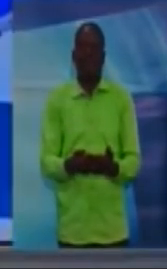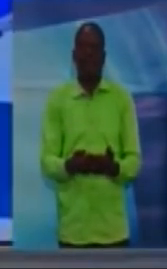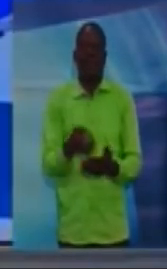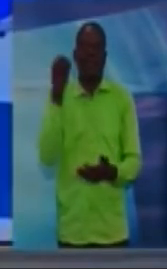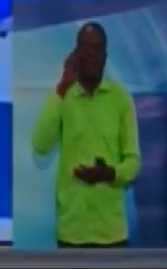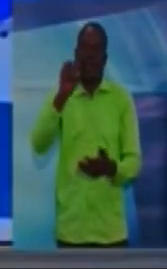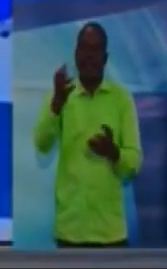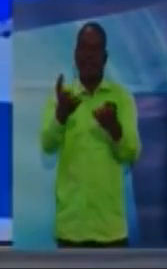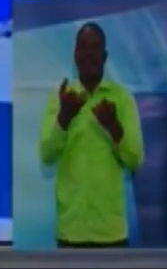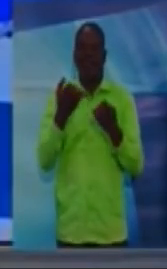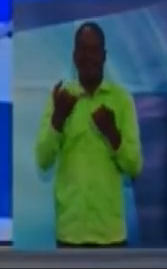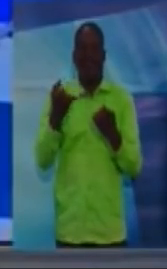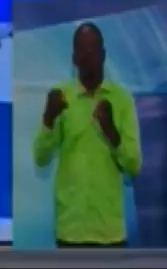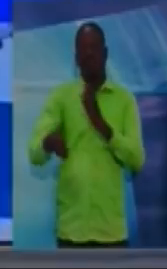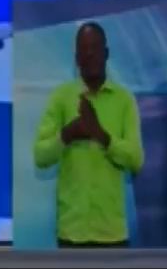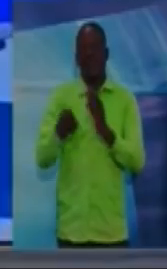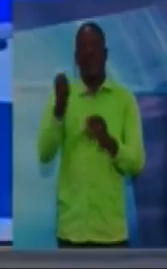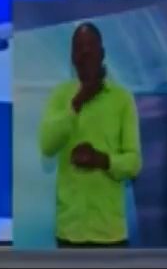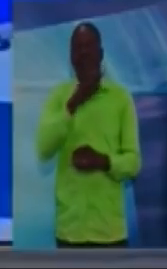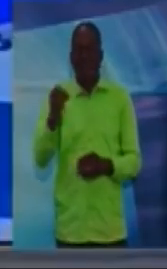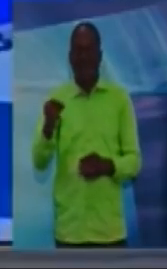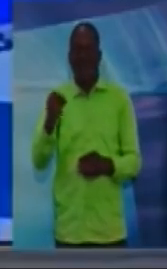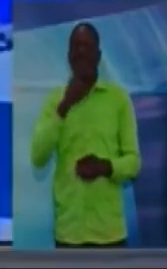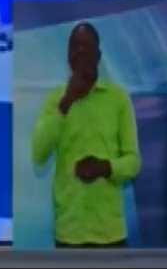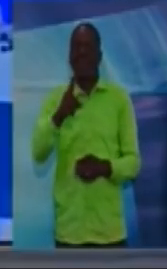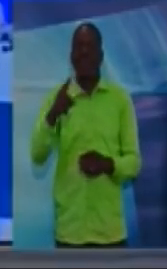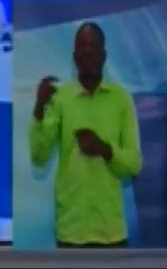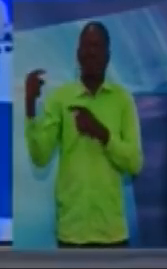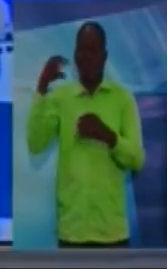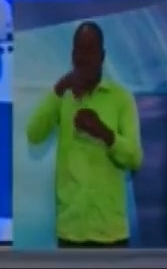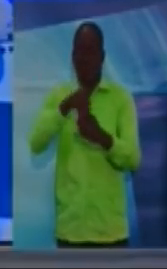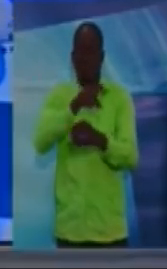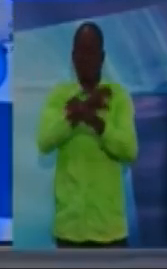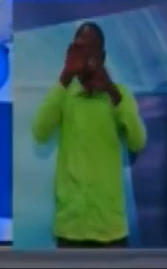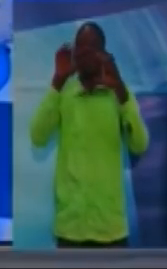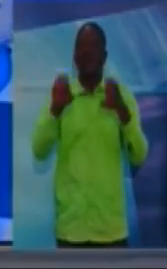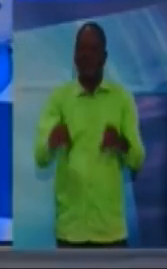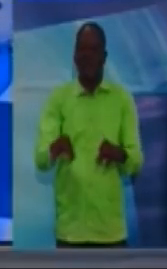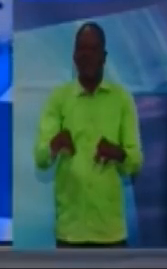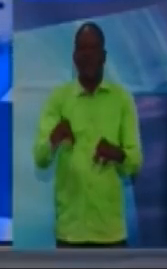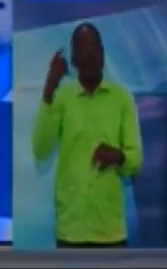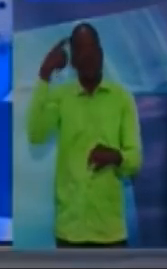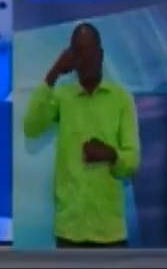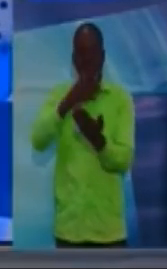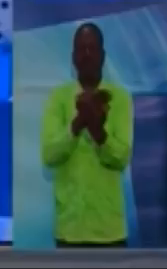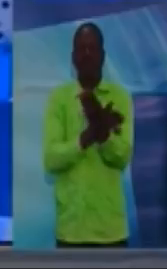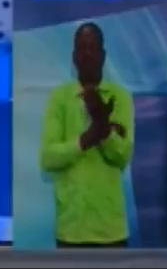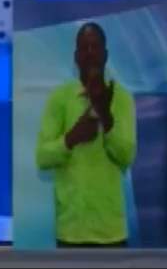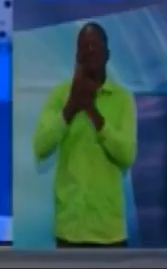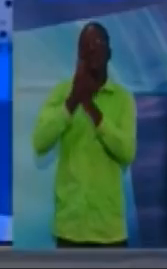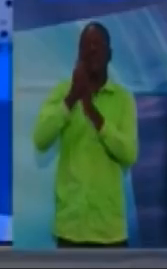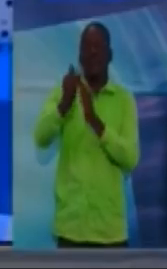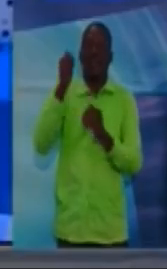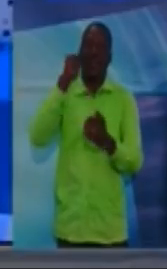Elles veulent impacter l'économie du Burkina en étant des leaders dans l'entrepreneuriat. Et pour améliorer leur compétitivité,